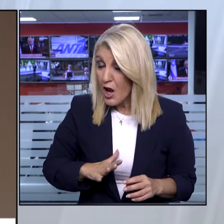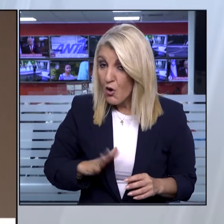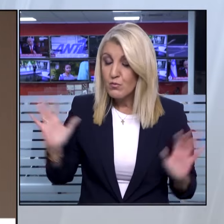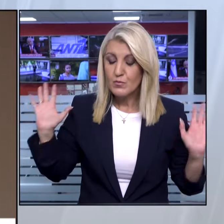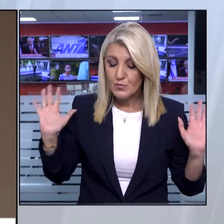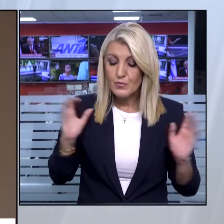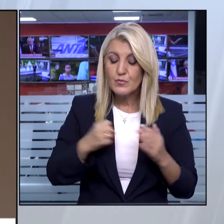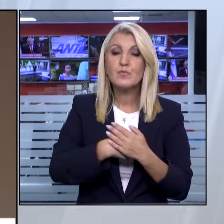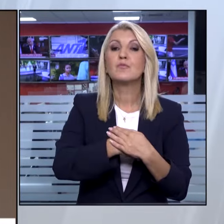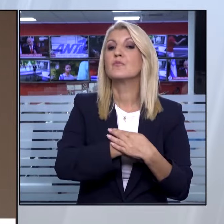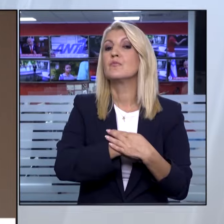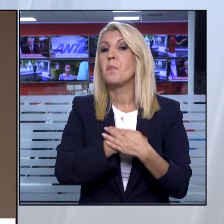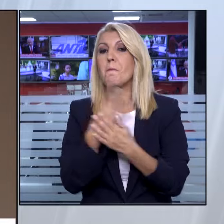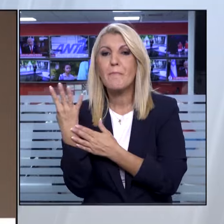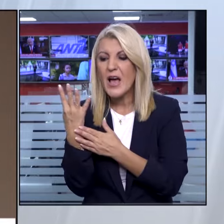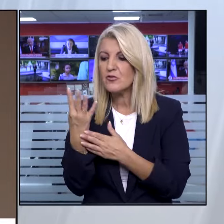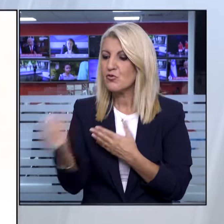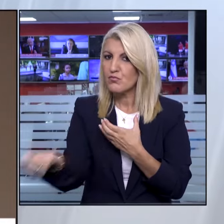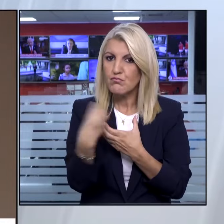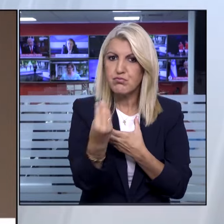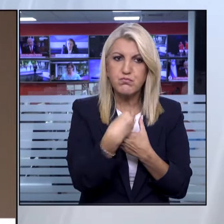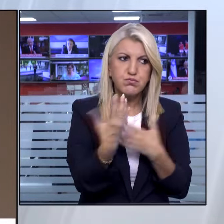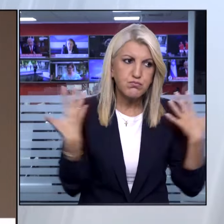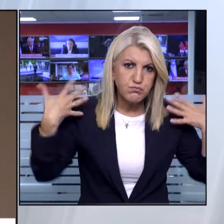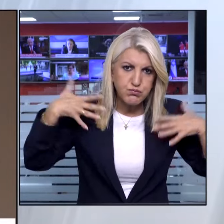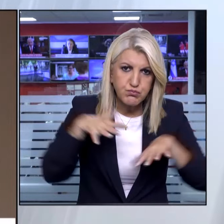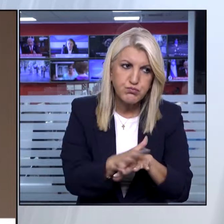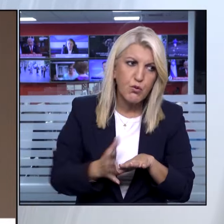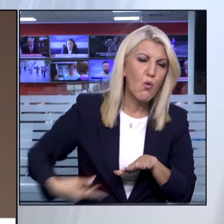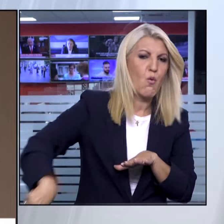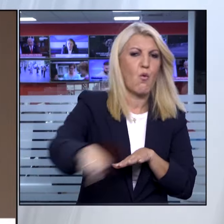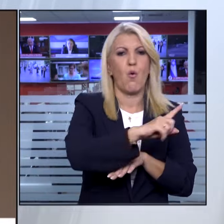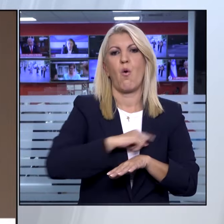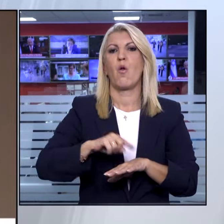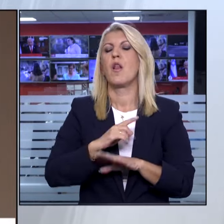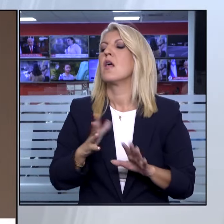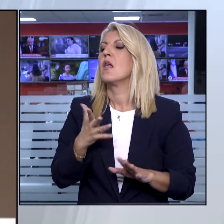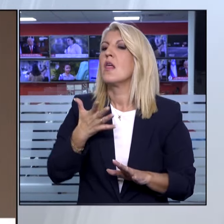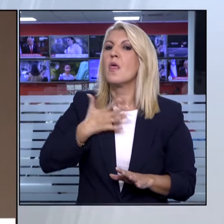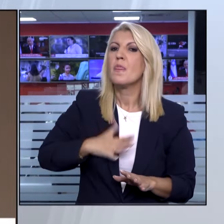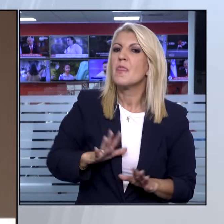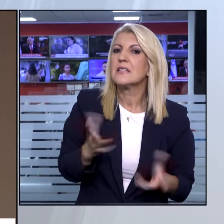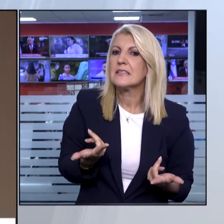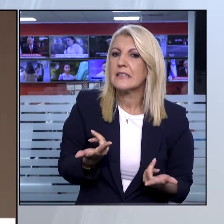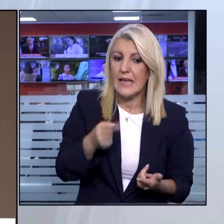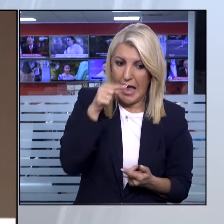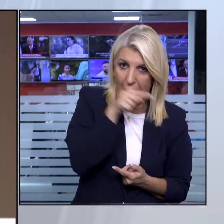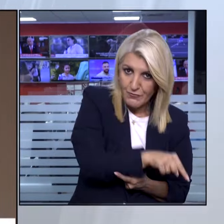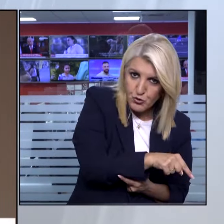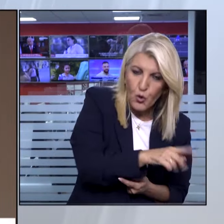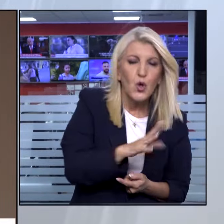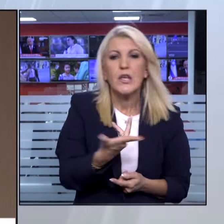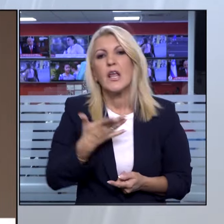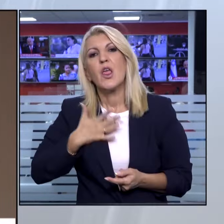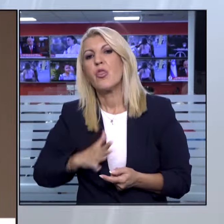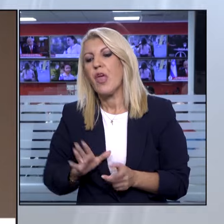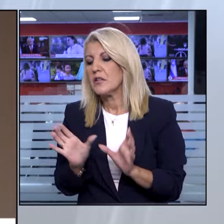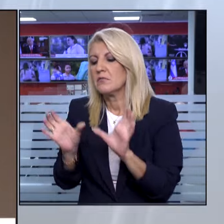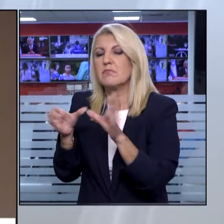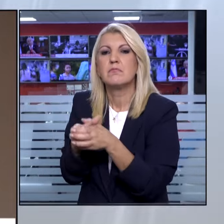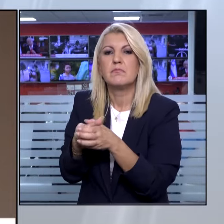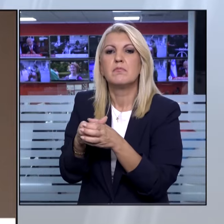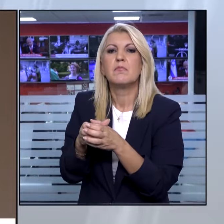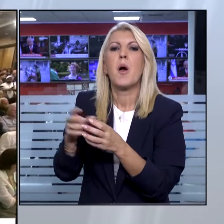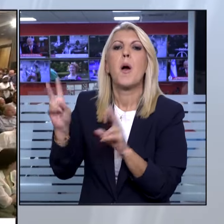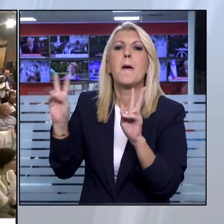μια μεγάλη δημοκρατική παράταξη ή ένα κλειστό και φοβικό ΠΑΣΟΚ που θα είναι βούτυρο στο ψωμί του